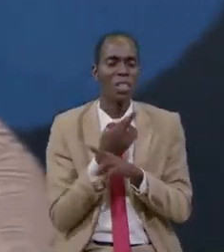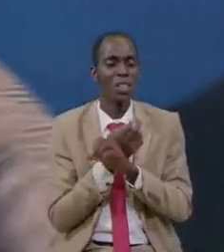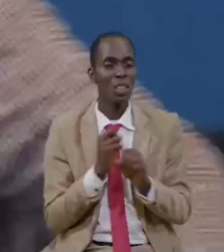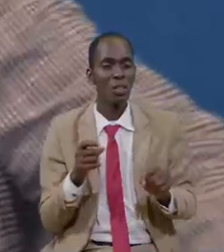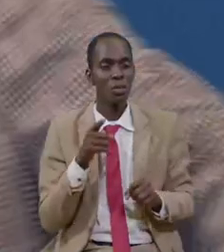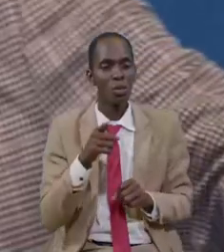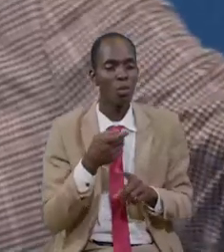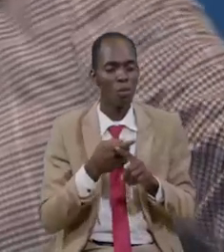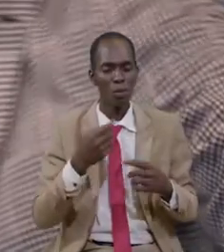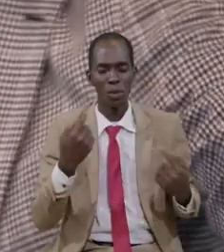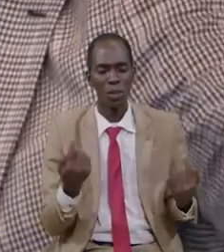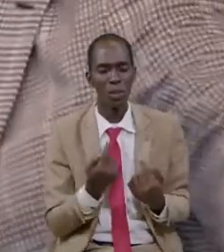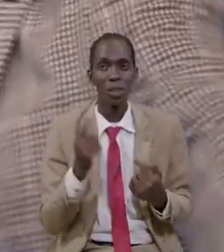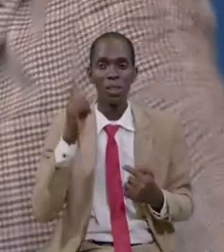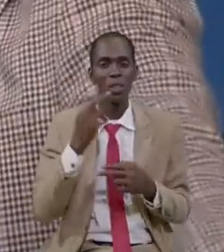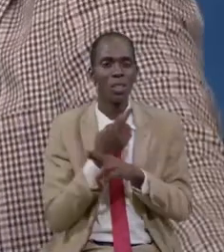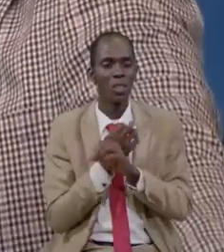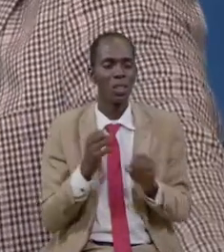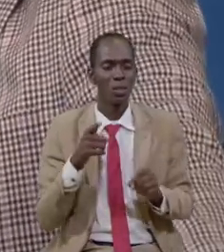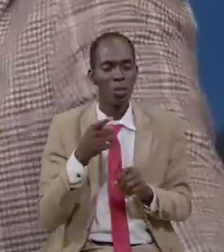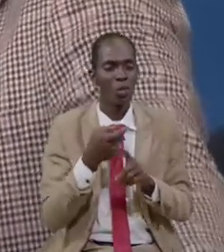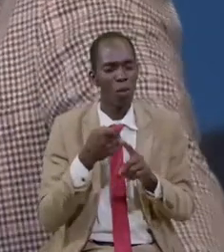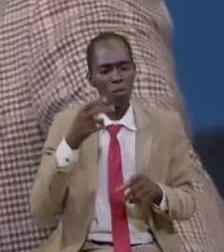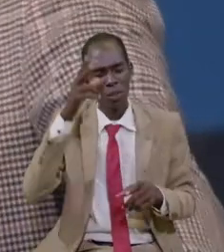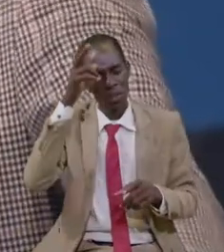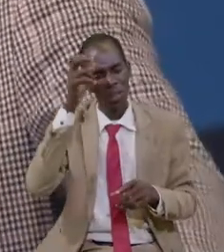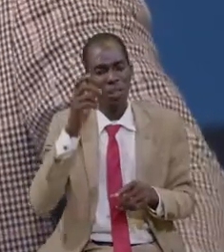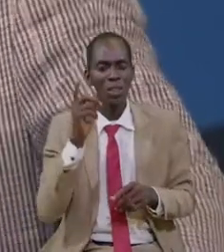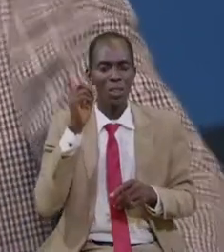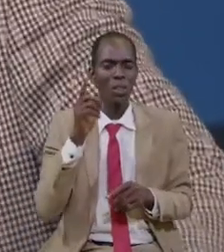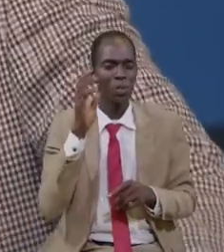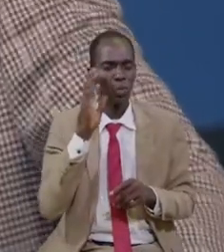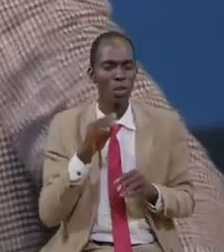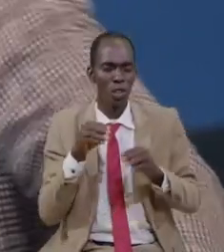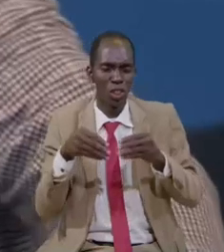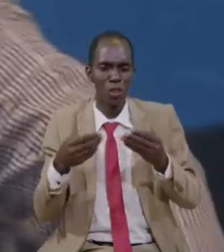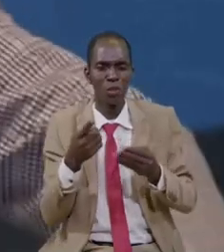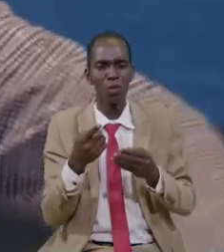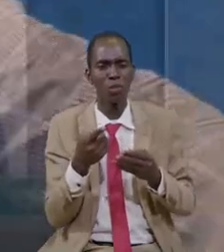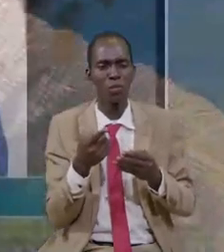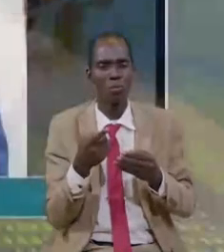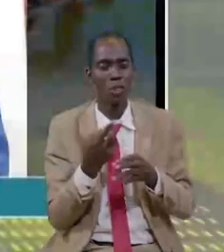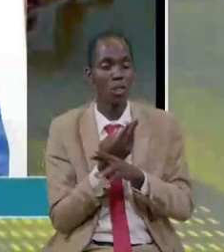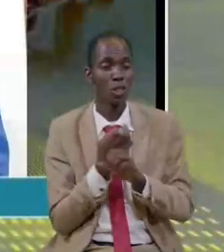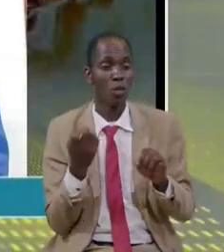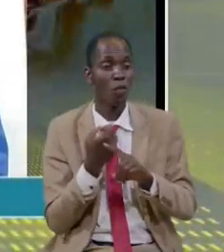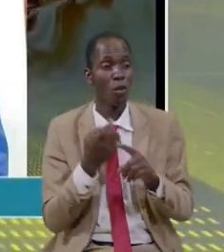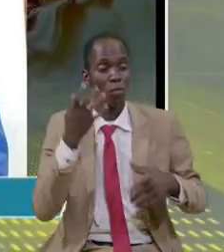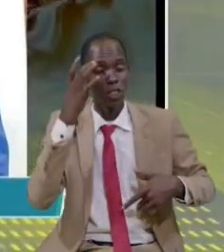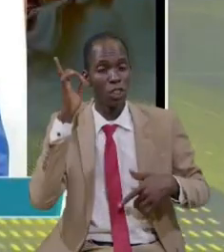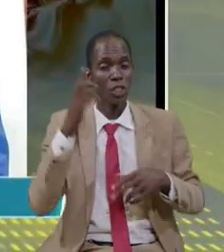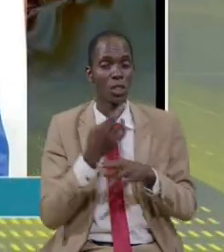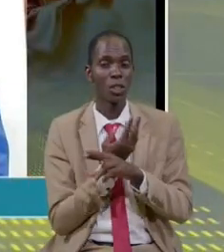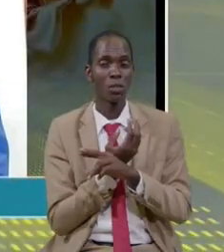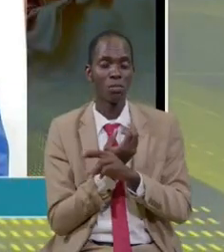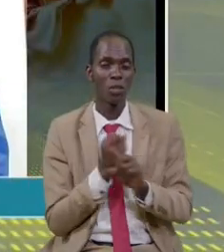rachète de Satan. Qu'il te rachète de la maladie. Qu'il te rachète de substances. Qu'il